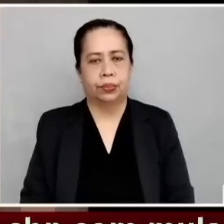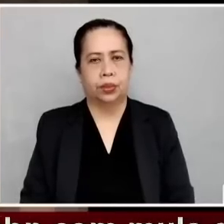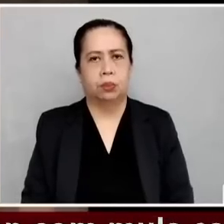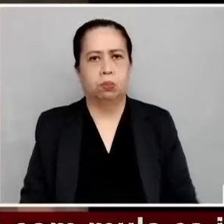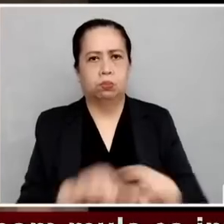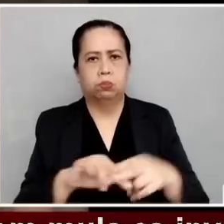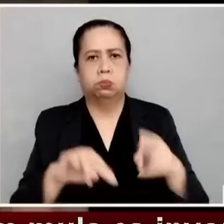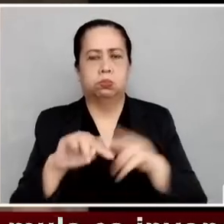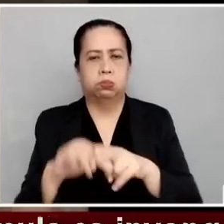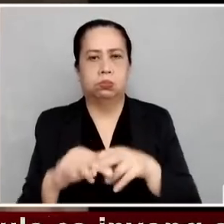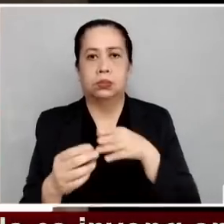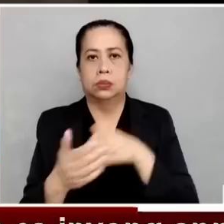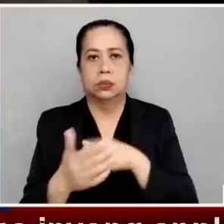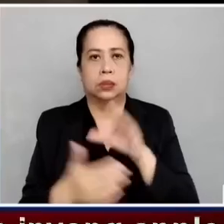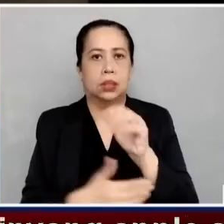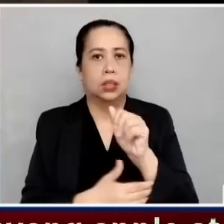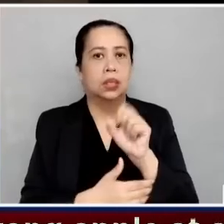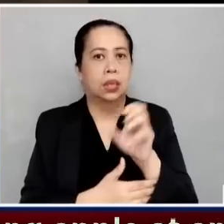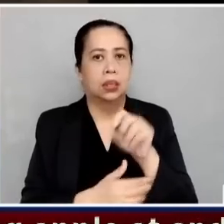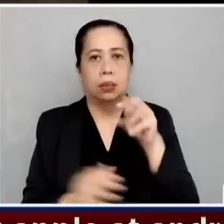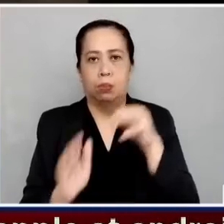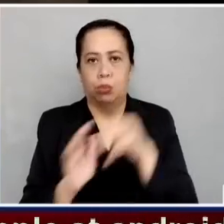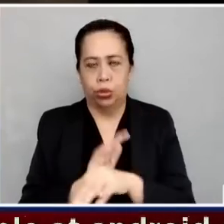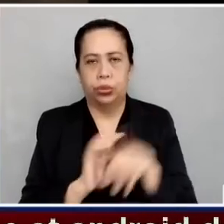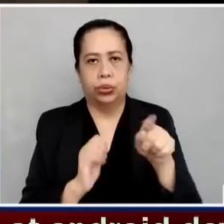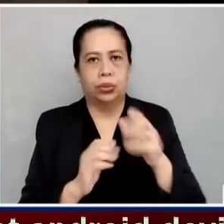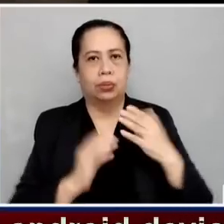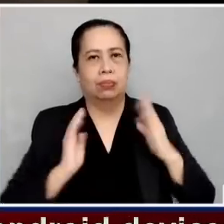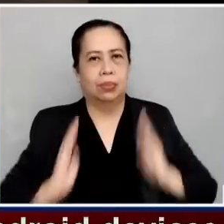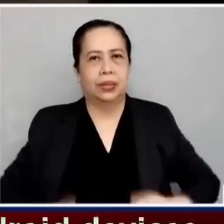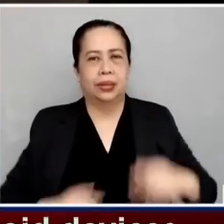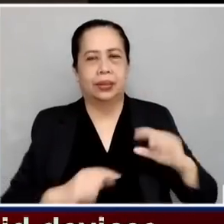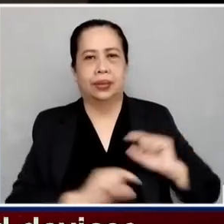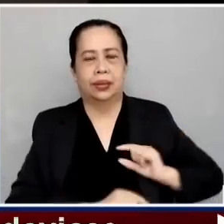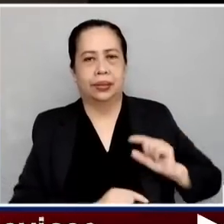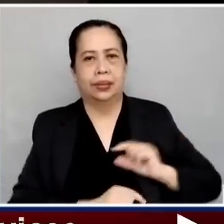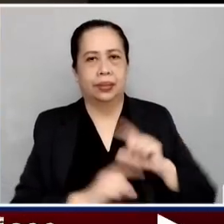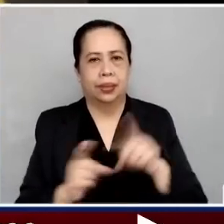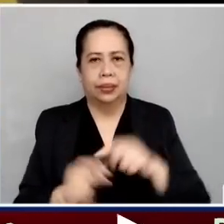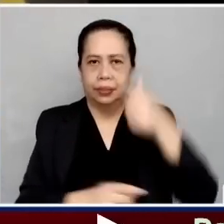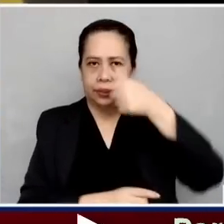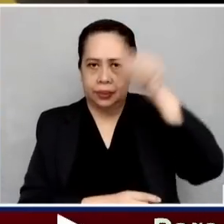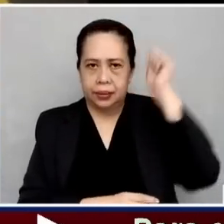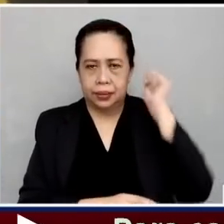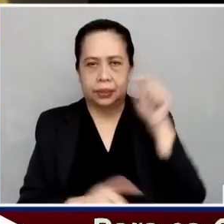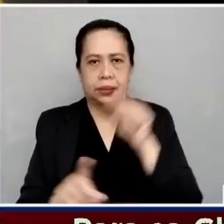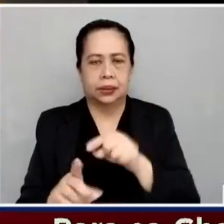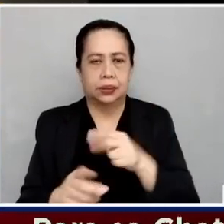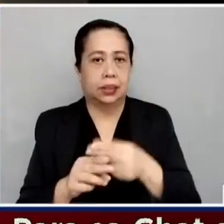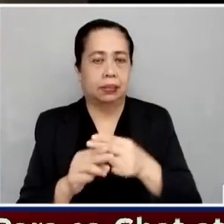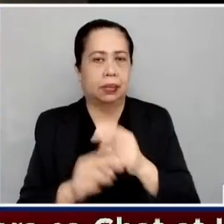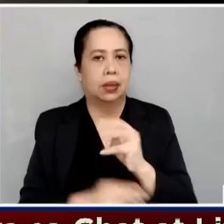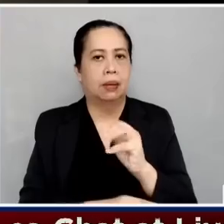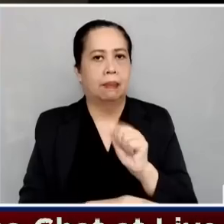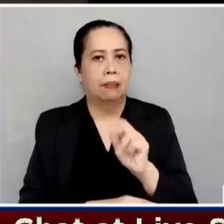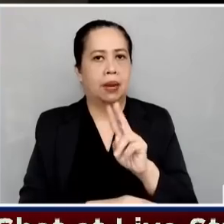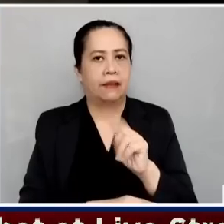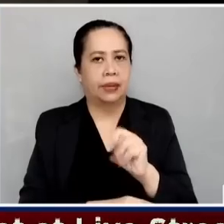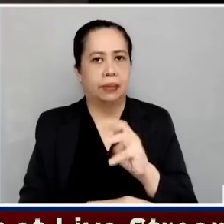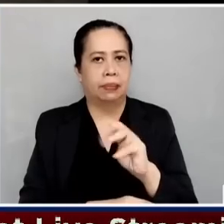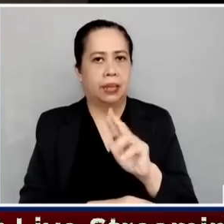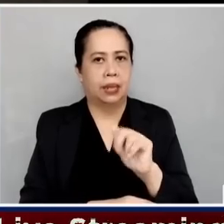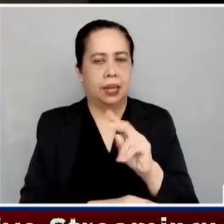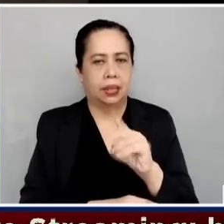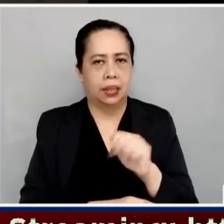Patong-patong nakasong murder ang kakaharapin ng bodyguard umano ni Representative Arnolfo Teves Jr. na si Marvin Miranda. Ito'y